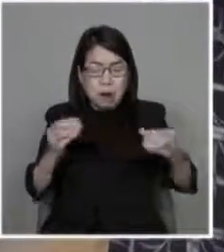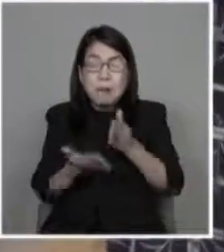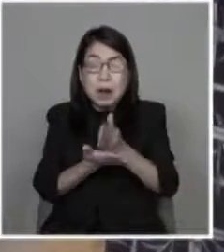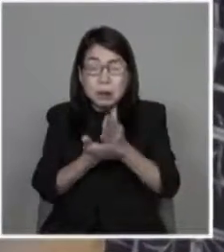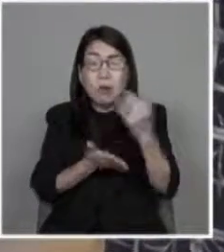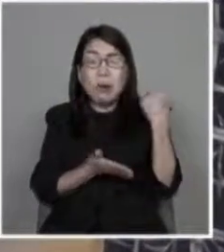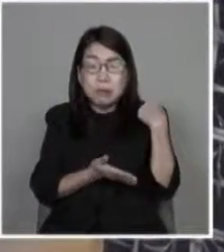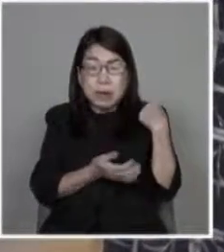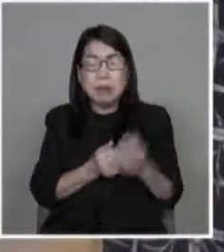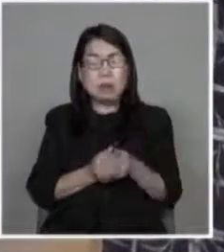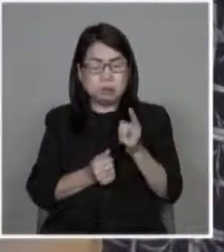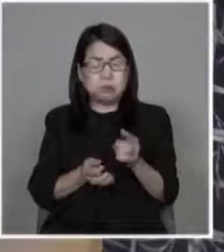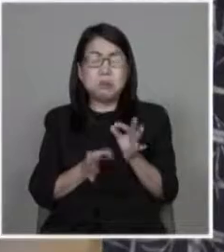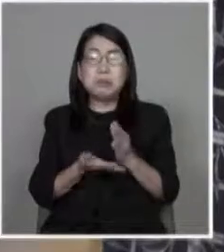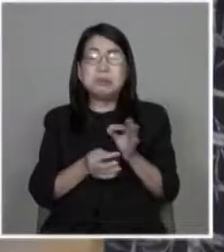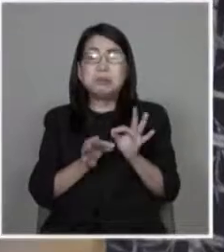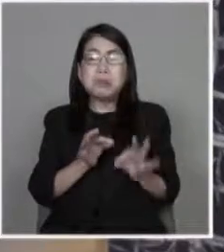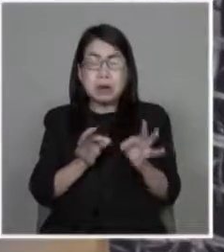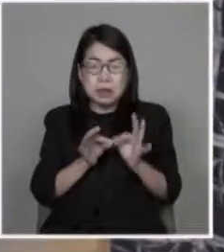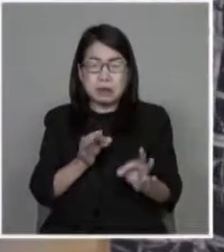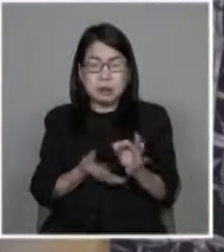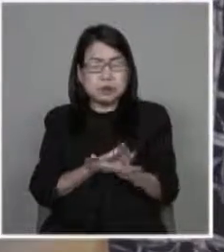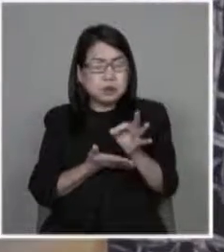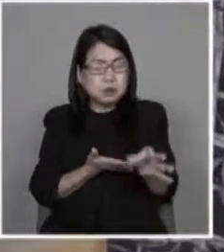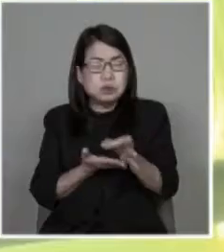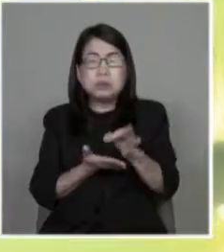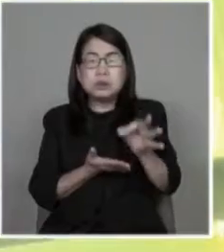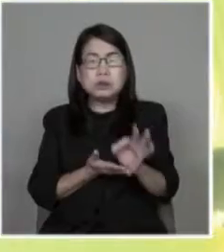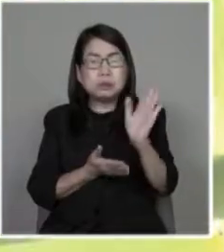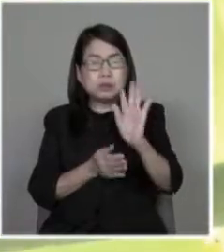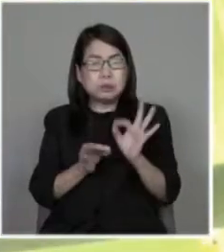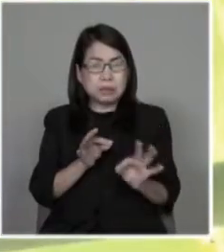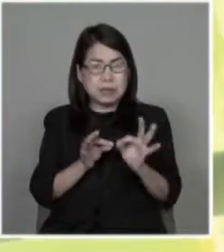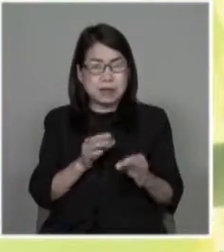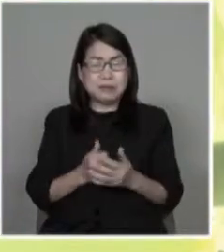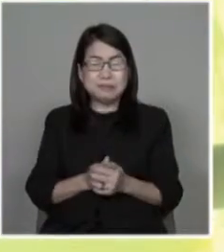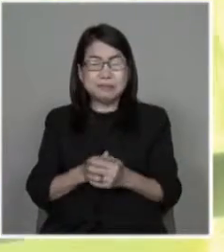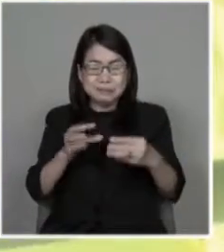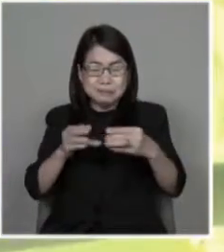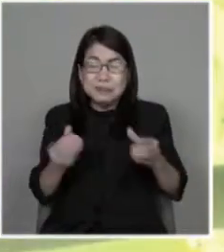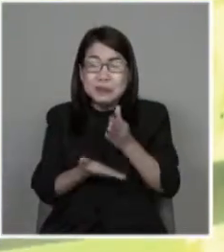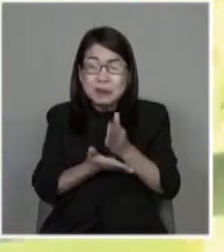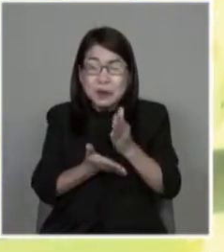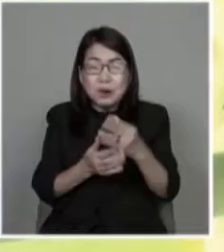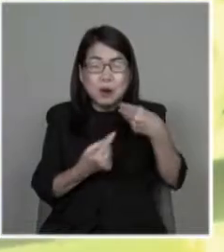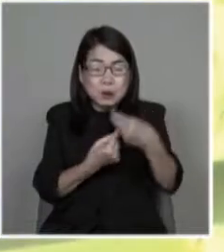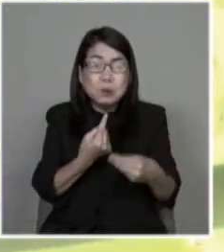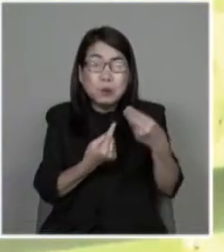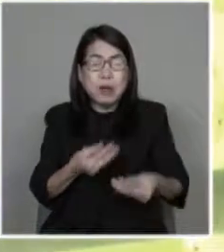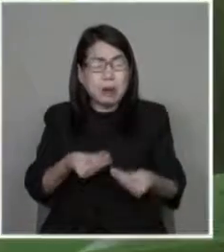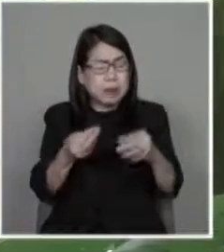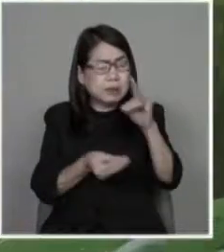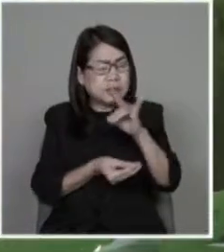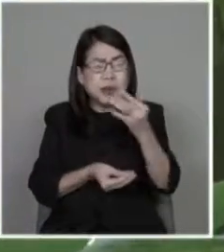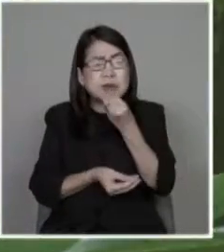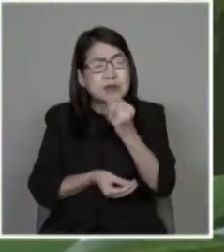กว่าประหยัดเขาเรียกว่าประหยัดค่าอาหารได้ประหยัดอาหารได ้มะละกอและต้นกล้วยสามารถนำให้สัตว์กินได้เกือบทุกส่ว